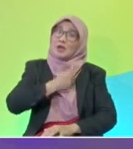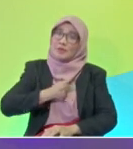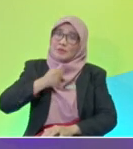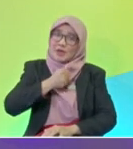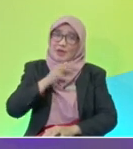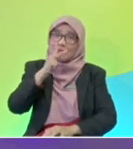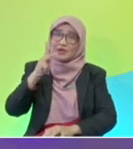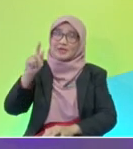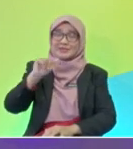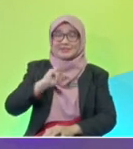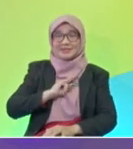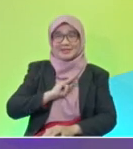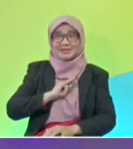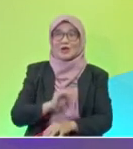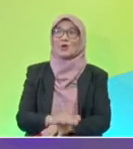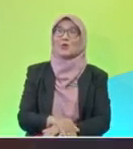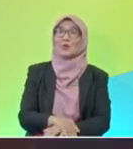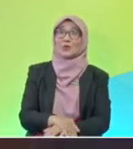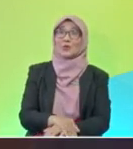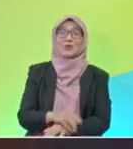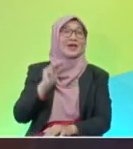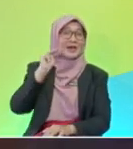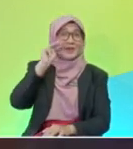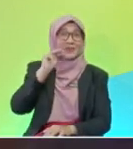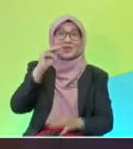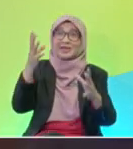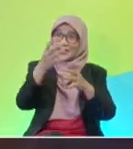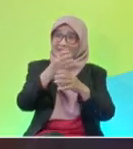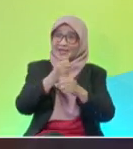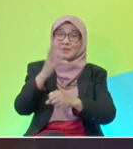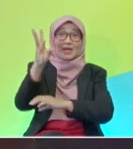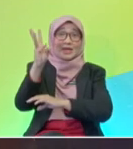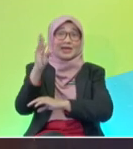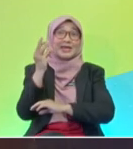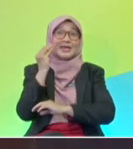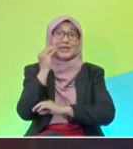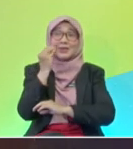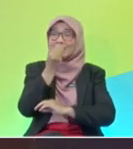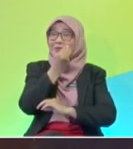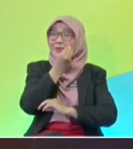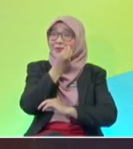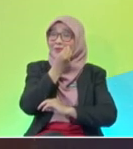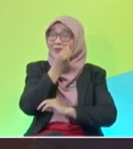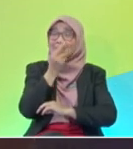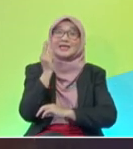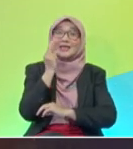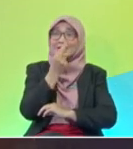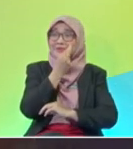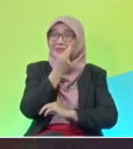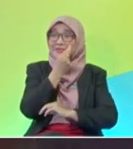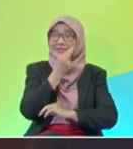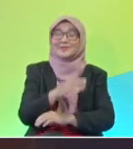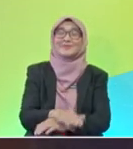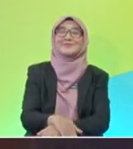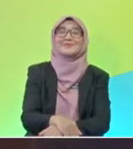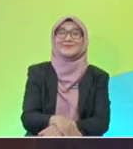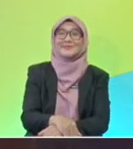Cikgu beri Mira en enam bunga ros Nanti sebelum balik ambil ya Adam tadi pun Cikgu boleh beri dia lima bunga ros lah sebab